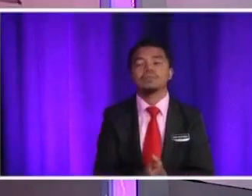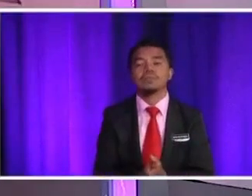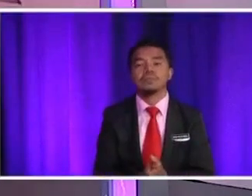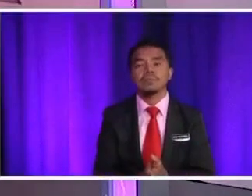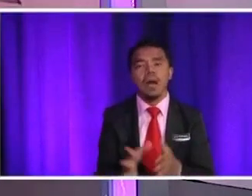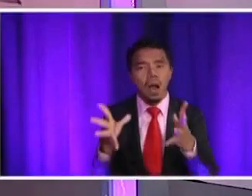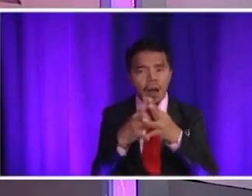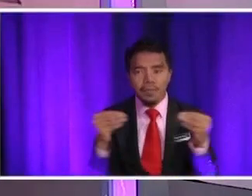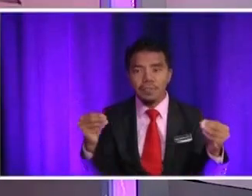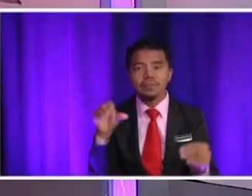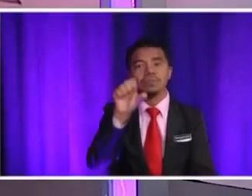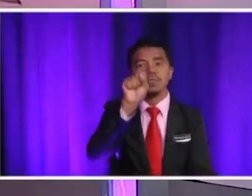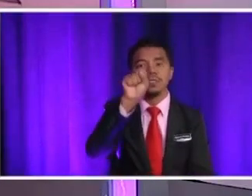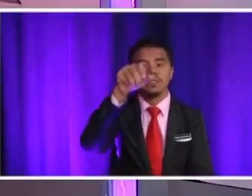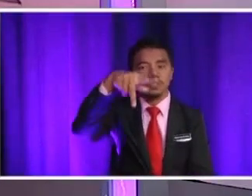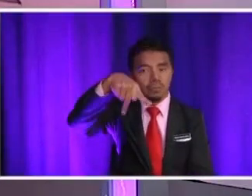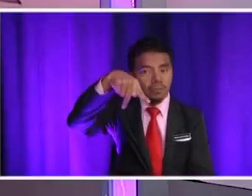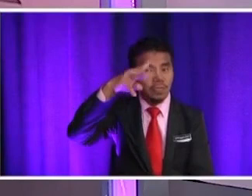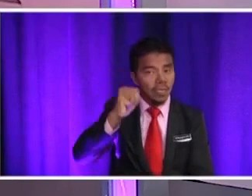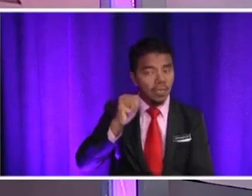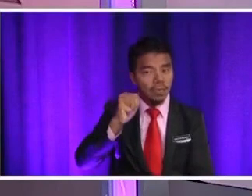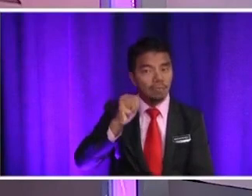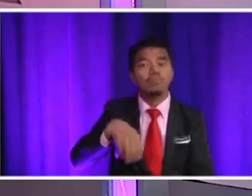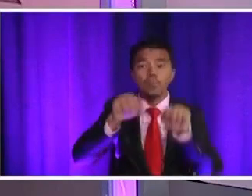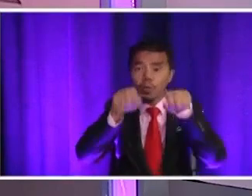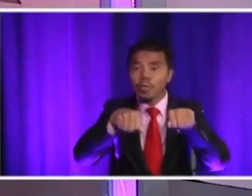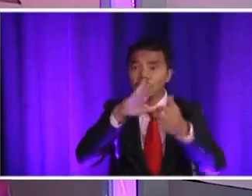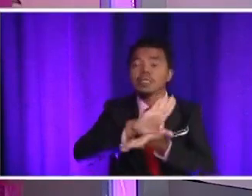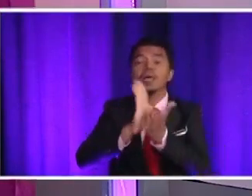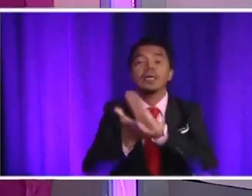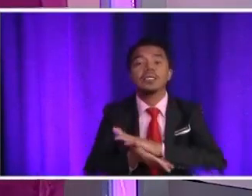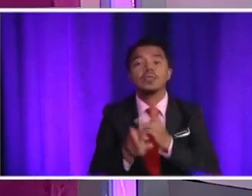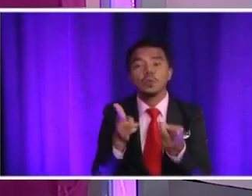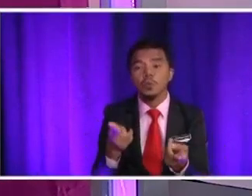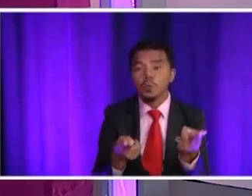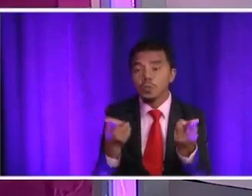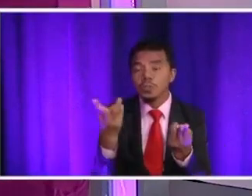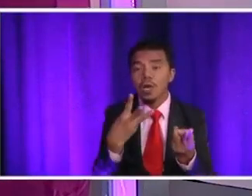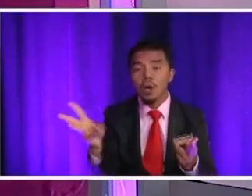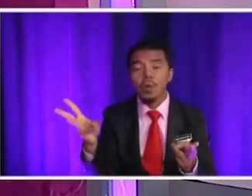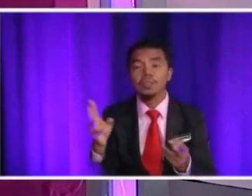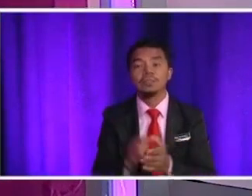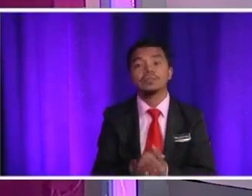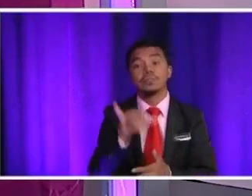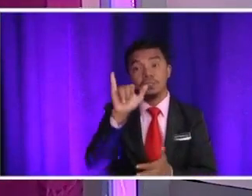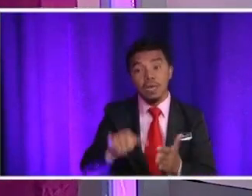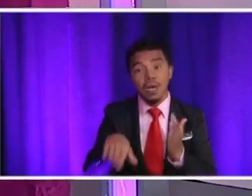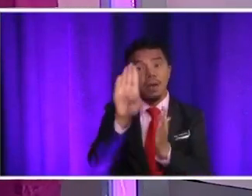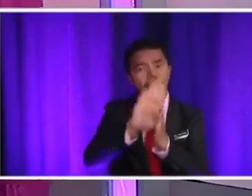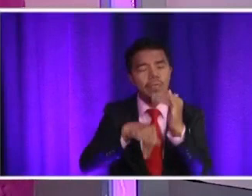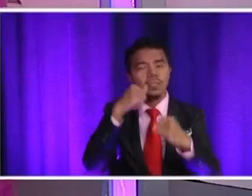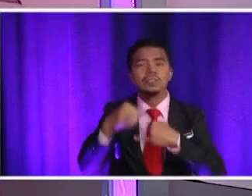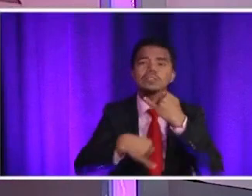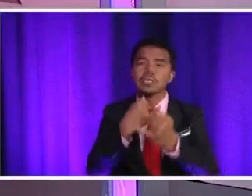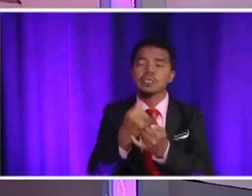habis SPM, mereka boleh menjadi seorang usahawan yang berjaya dengan mengamalkan apa yang telah saya sampaikan tadilah, iaitu